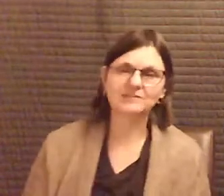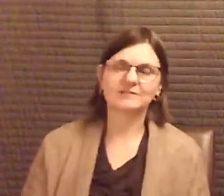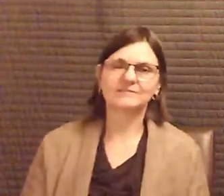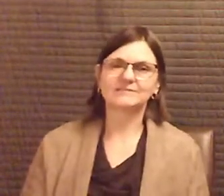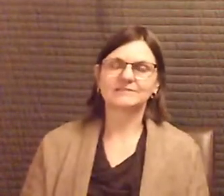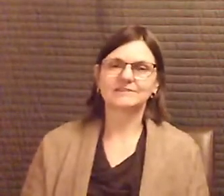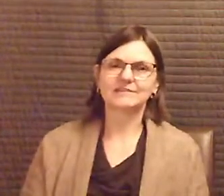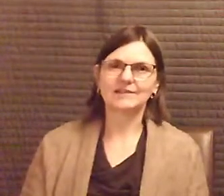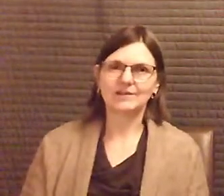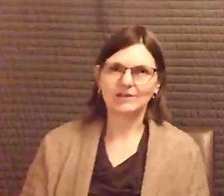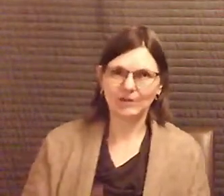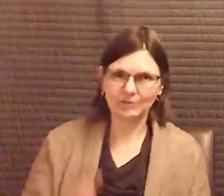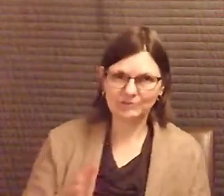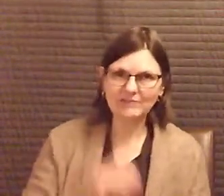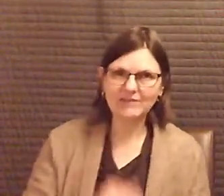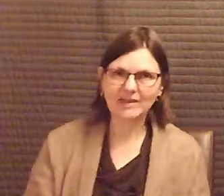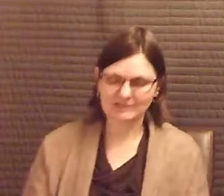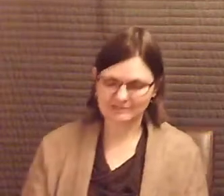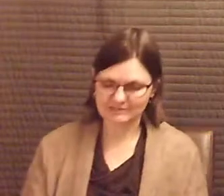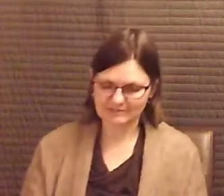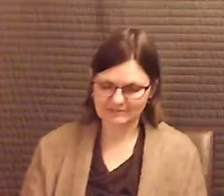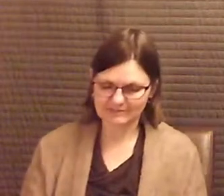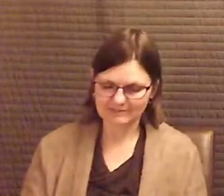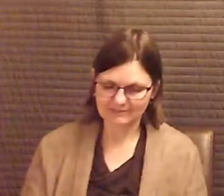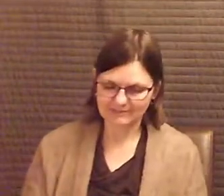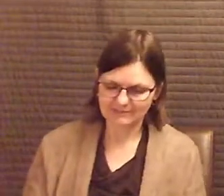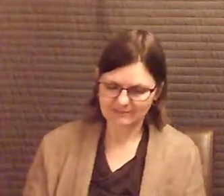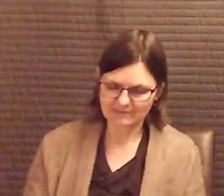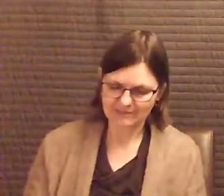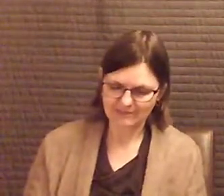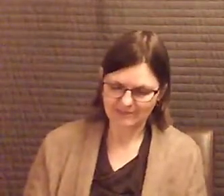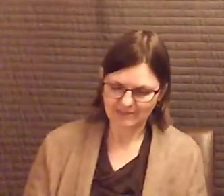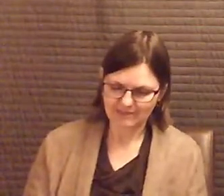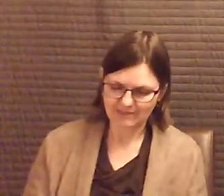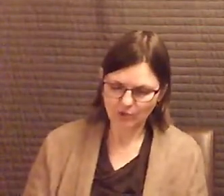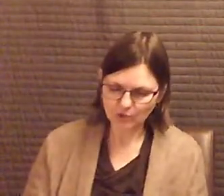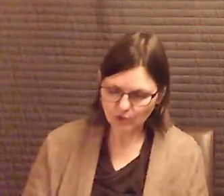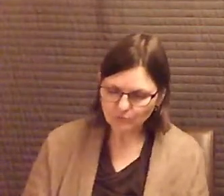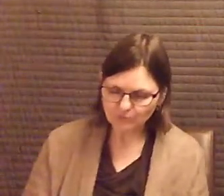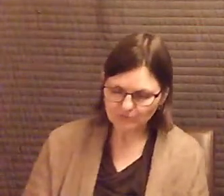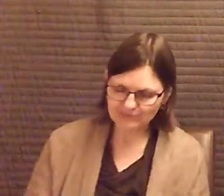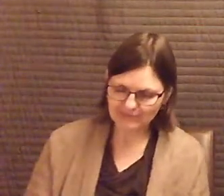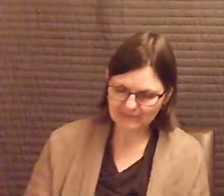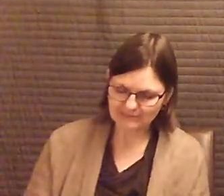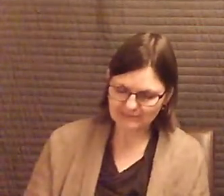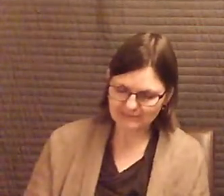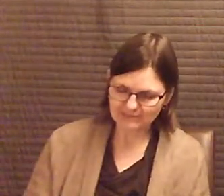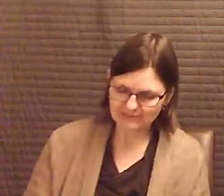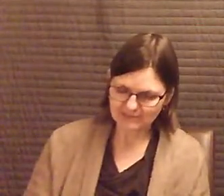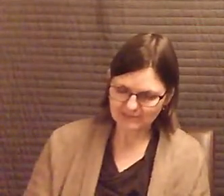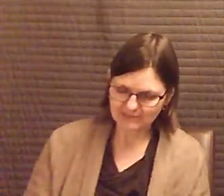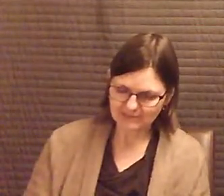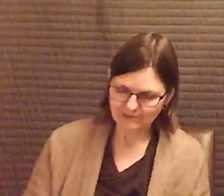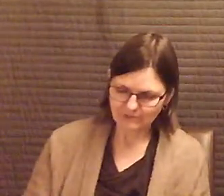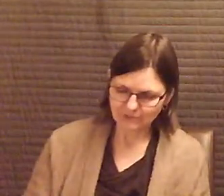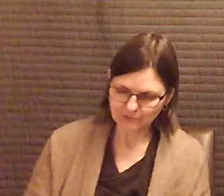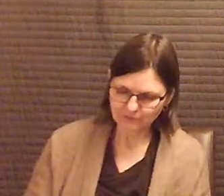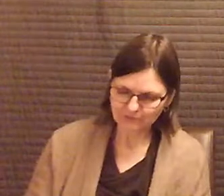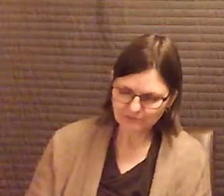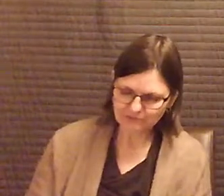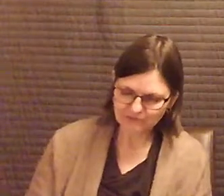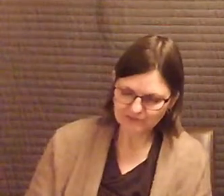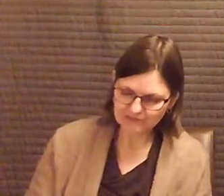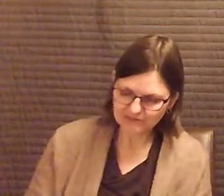bevestiging is logisch zijn wegen die lief is en geloof zegt hij zoals je het in rust wind die